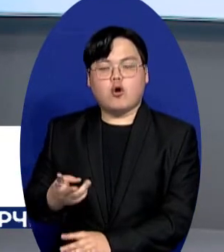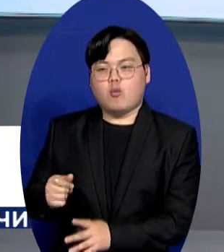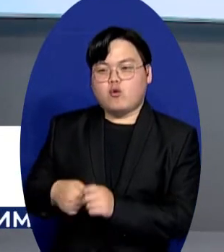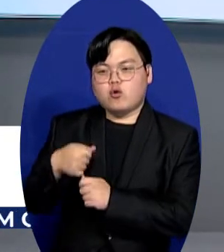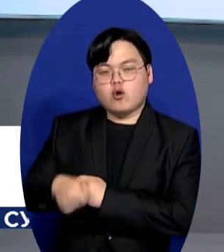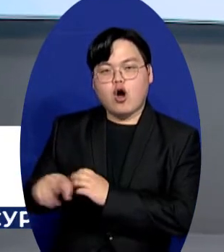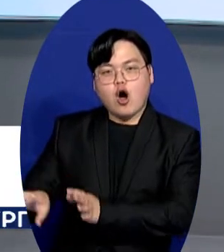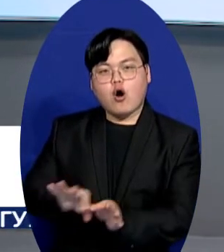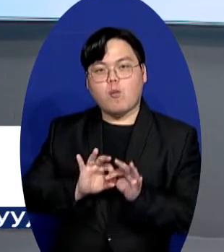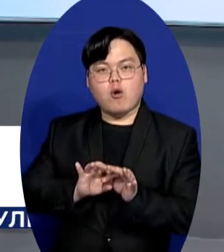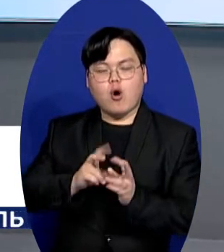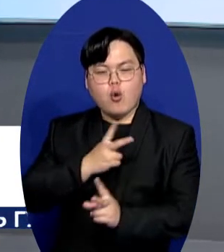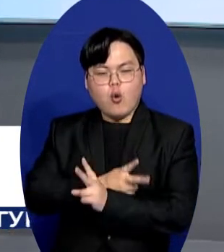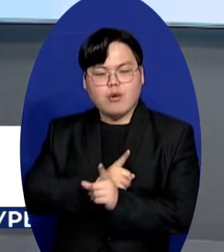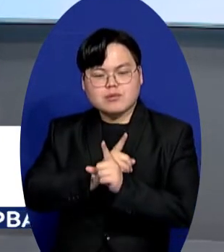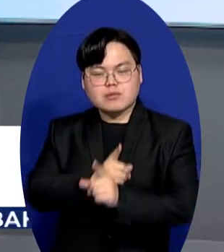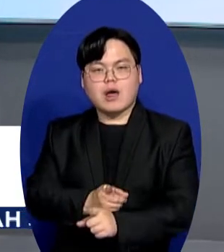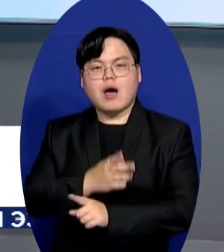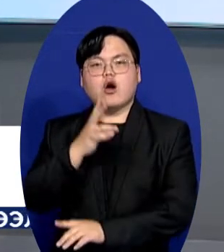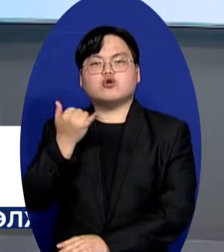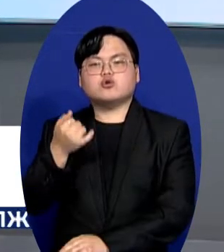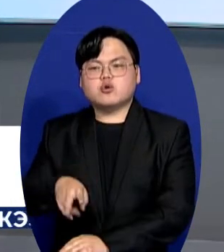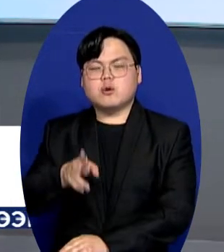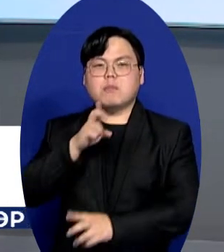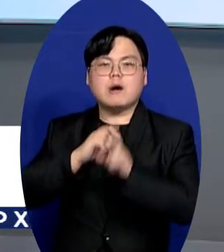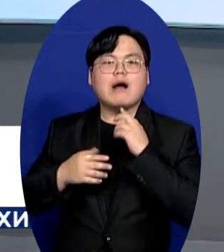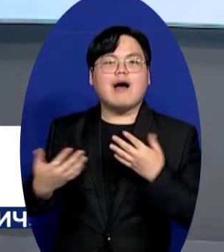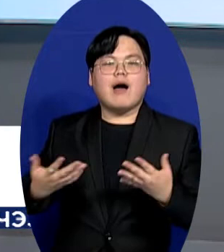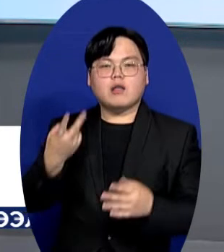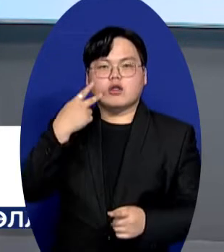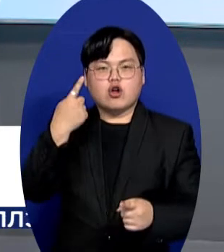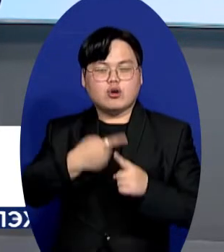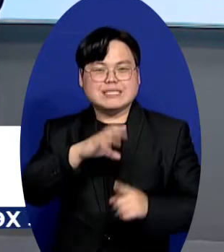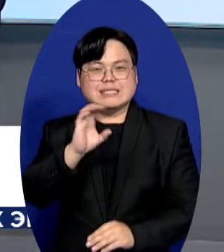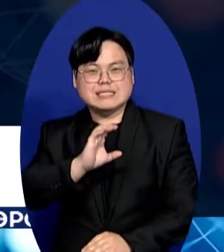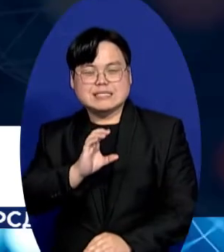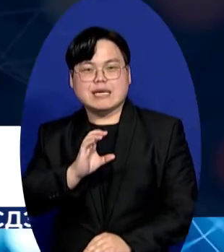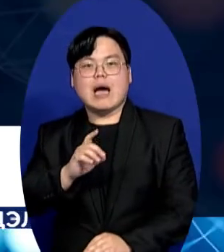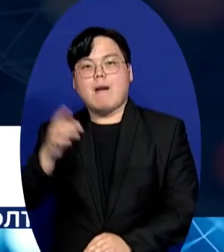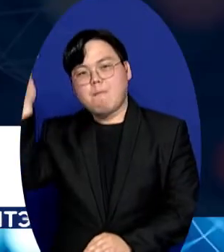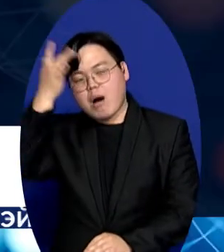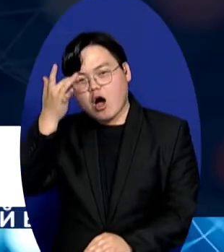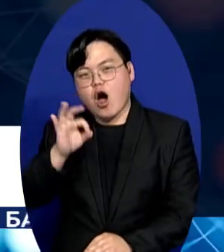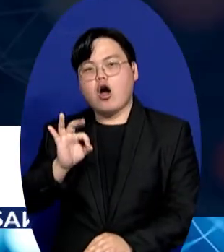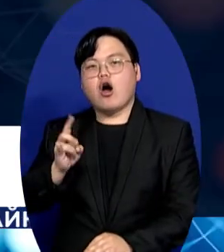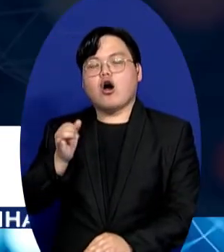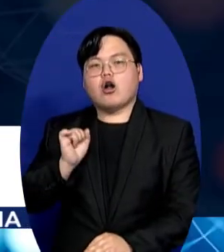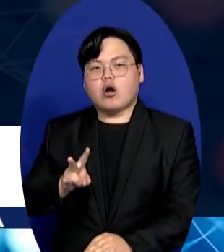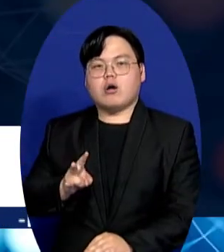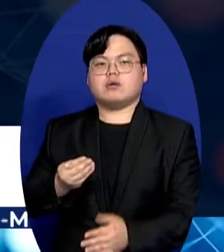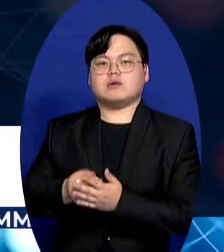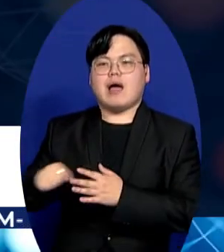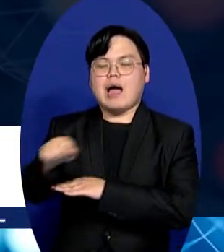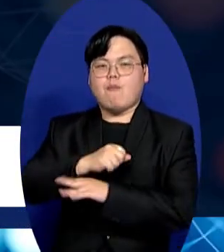төлбөртэй холбоотой энэ хуулийн хэрэгжилт хаана сул байгаа юм бэ гэвэл орон нутагт буюу Сэлэнг, Баян-Улгий, Баян-Онгор, Орхон зэрэг аймагуудад